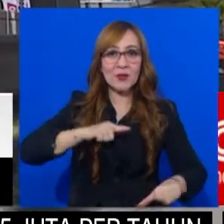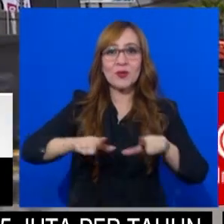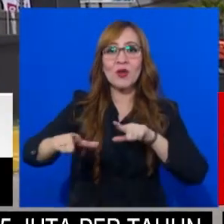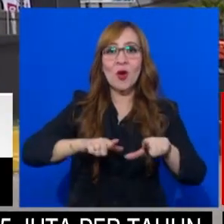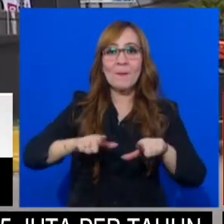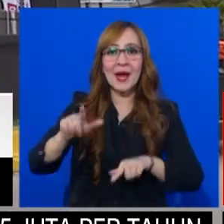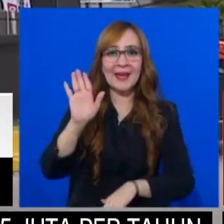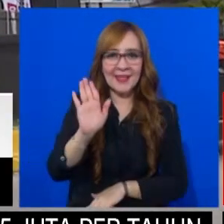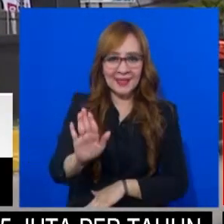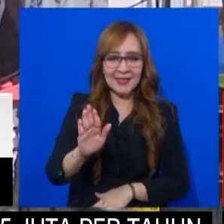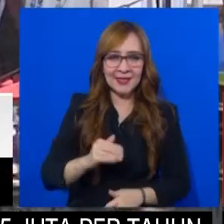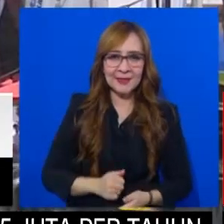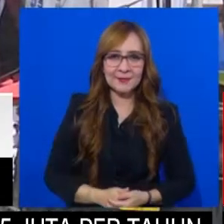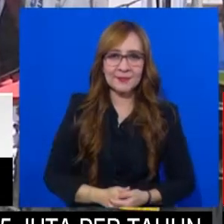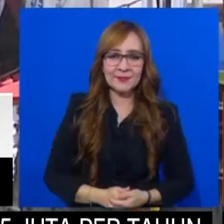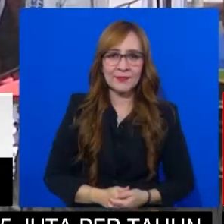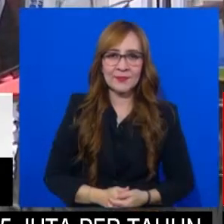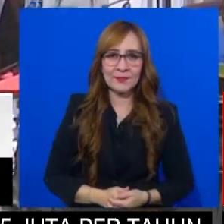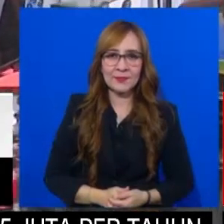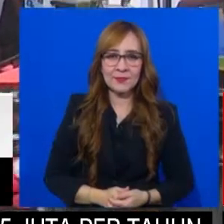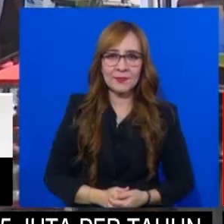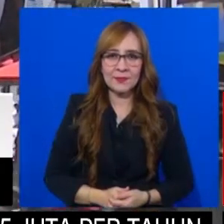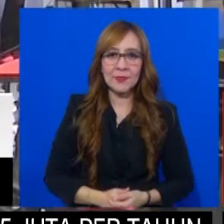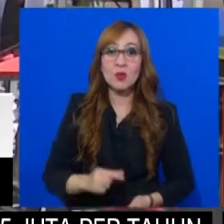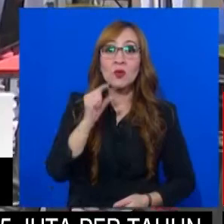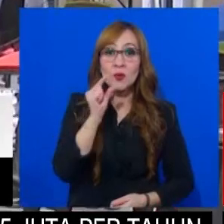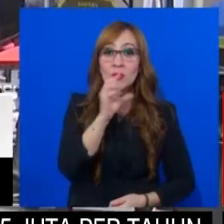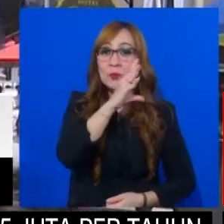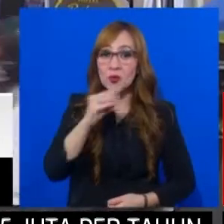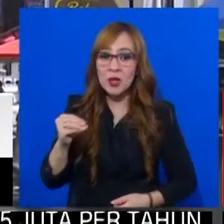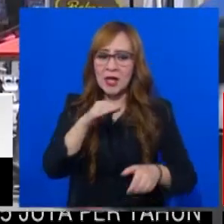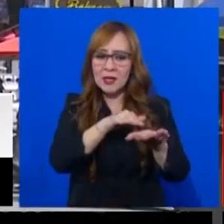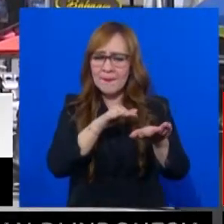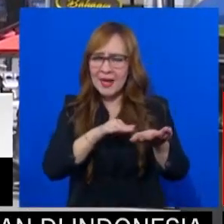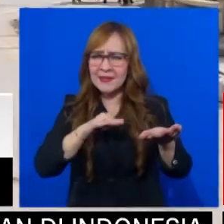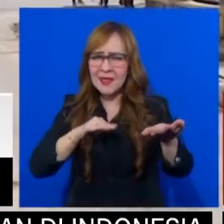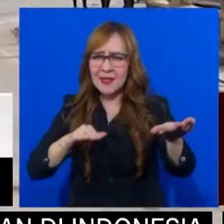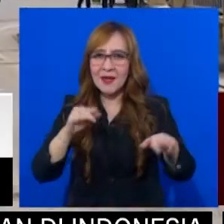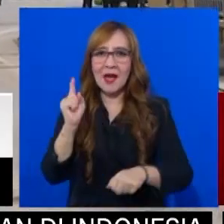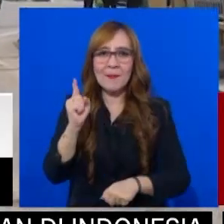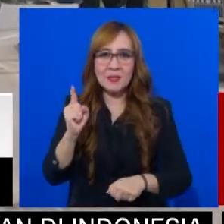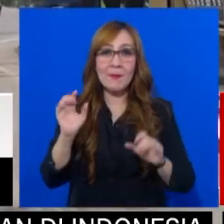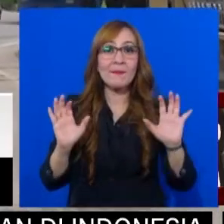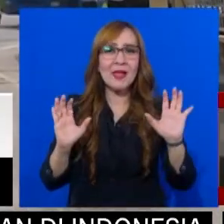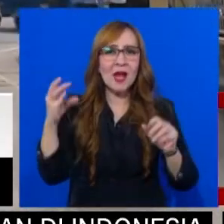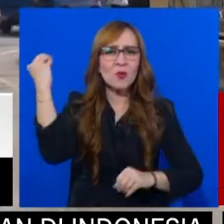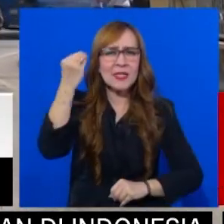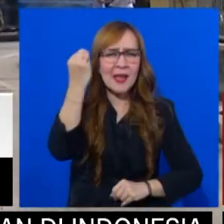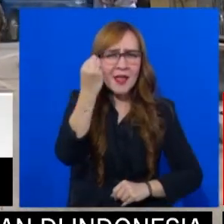Toba 2023. Hal itu dilakukan guna mengurangi kemacetan karena banyak wisatawan yang akan